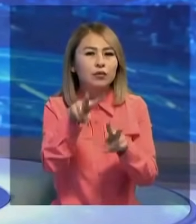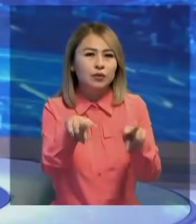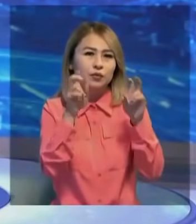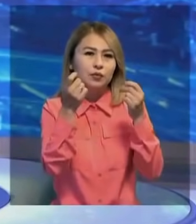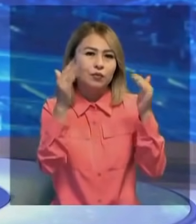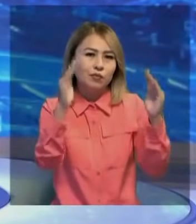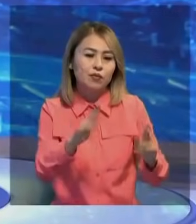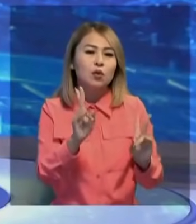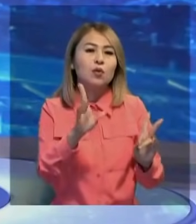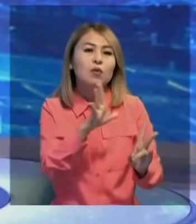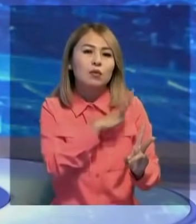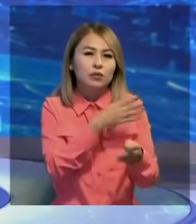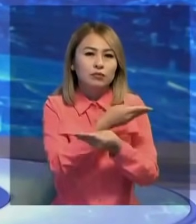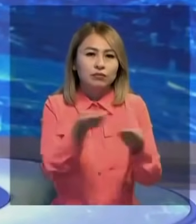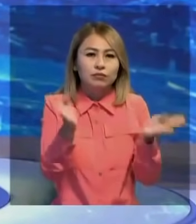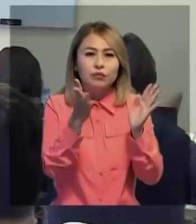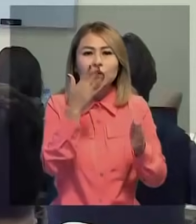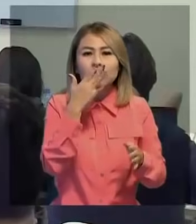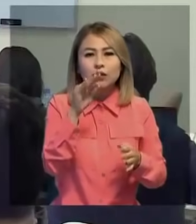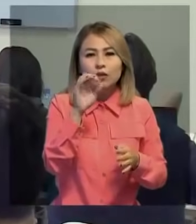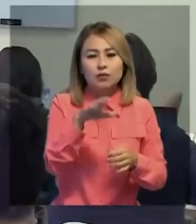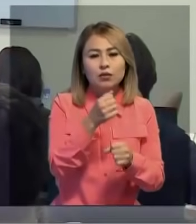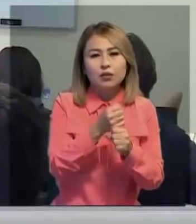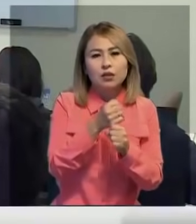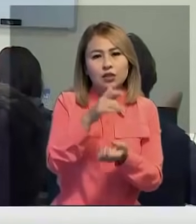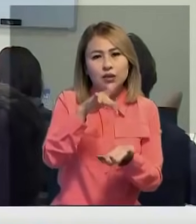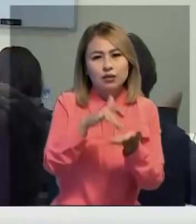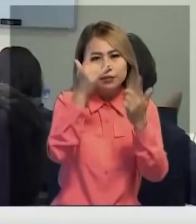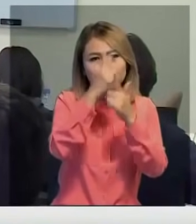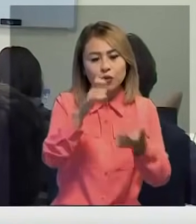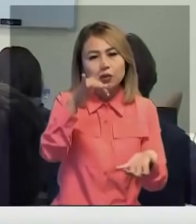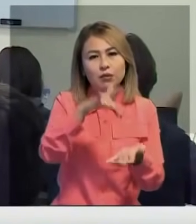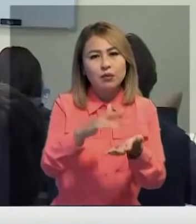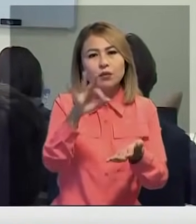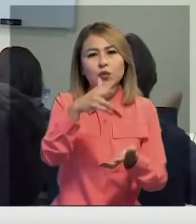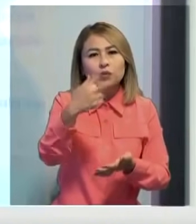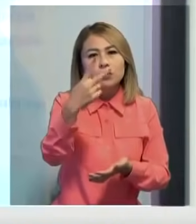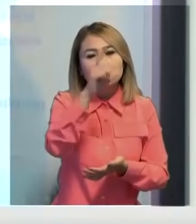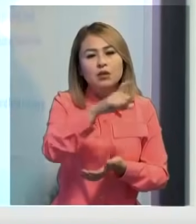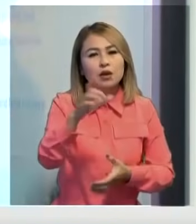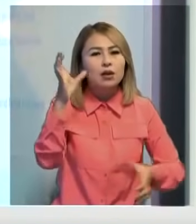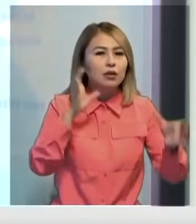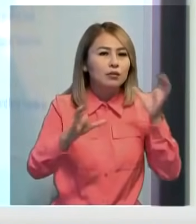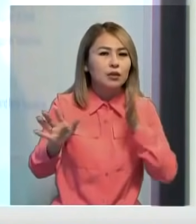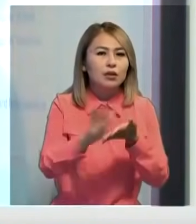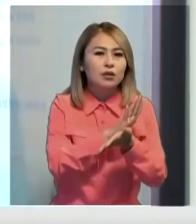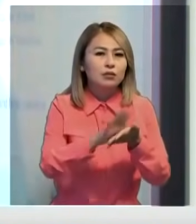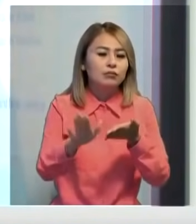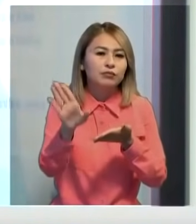сәл төмен болғандар арасында таратылады. Бұл туралы ұлттық тестілеу орталығы жариялады. Орталық мәліметінше 32